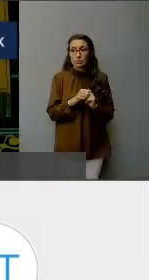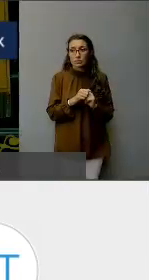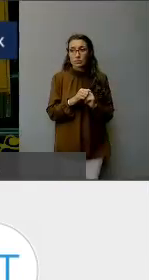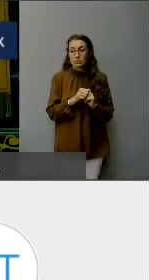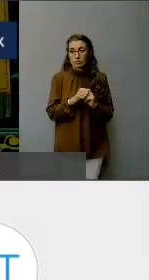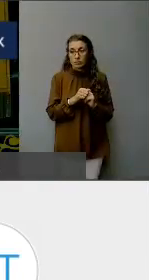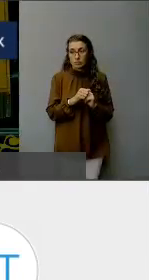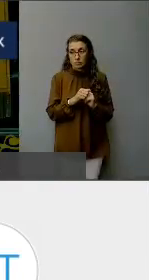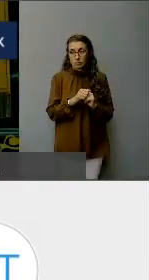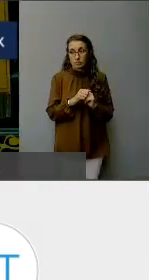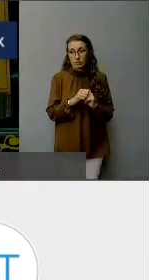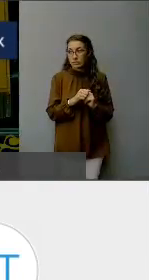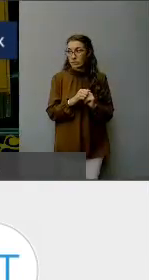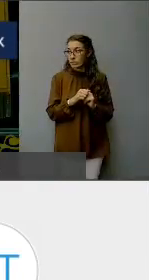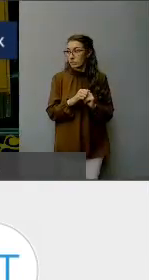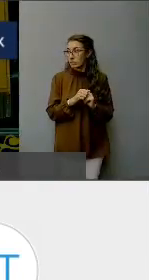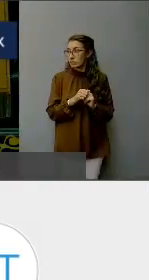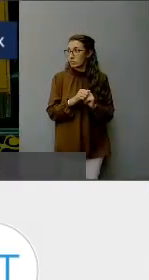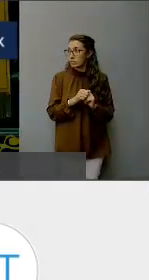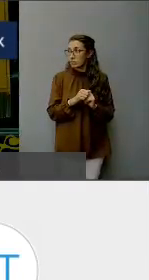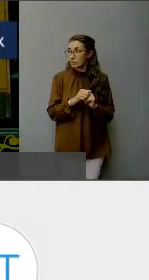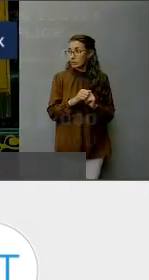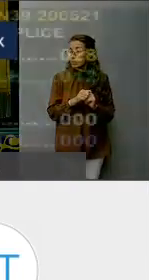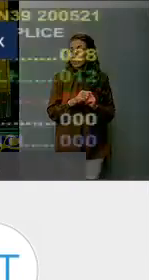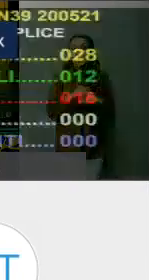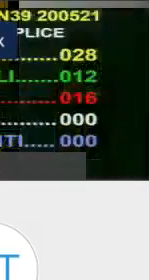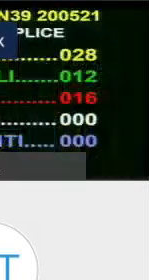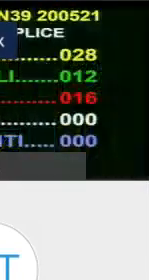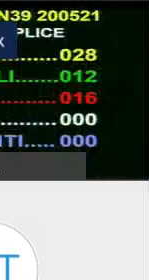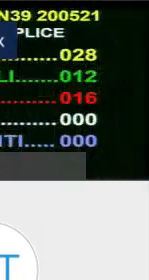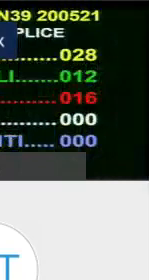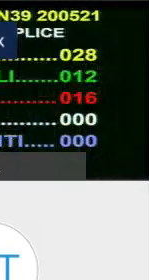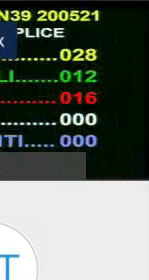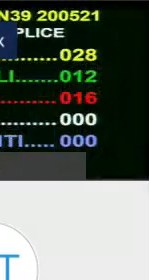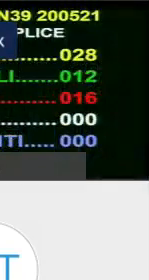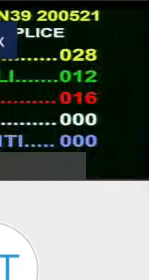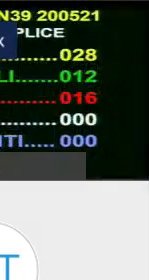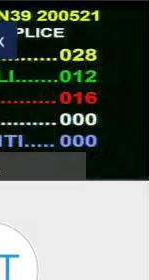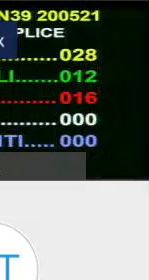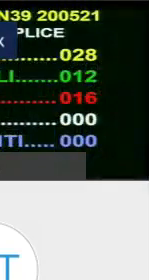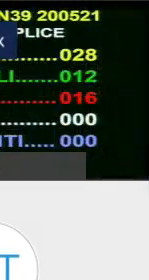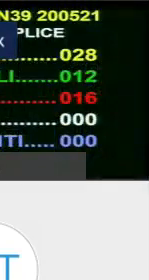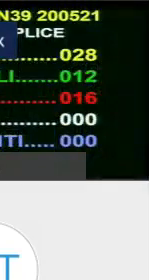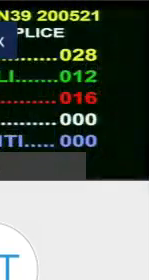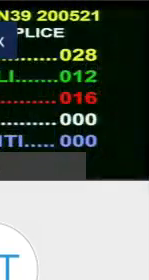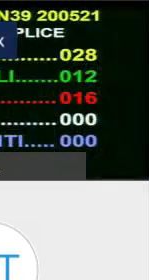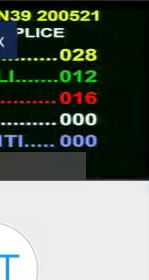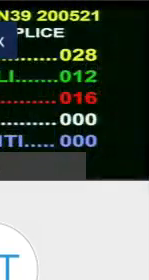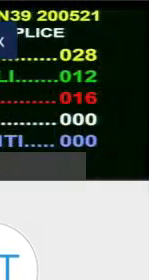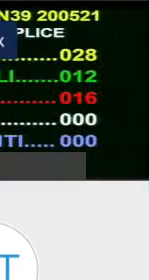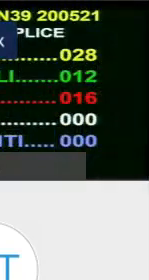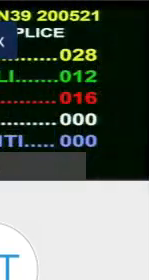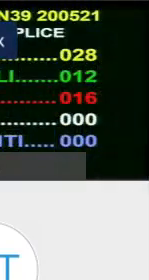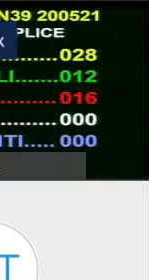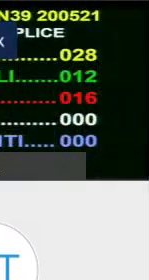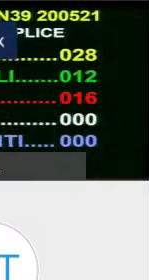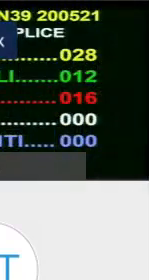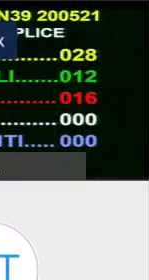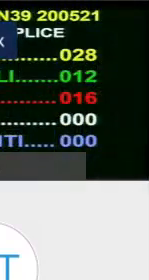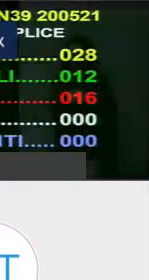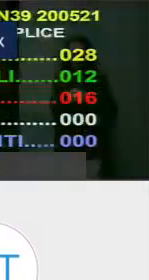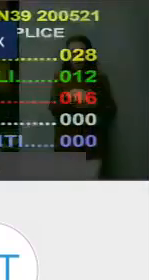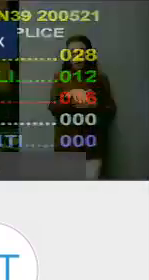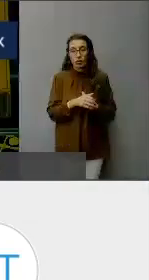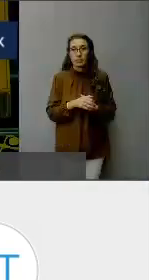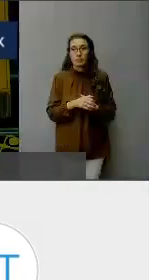civile 16 voti favorevoli 21 contrari il consiglio comunale respinge numero